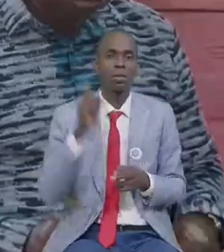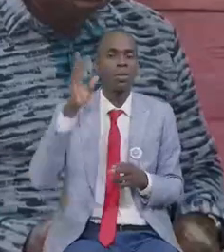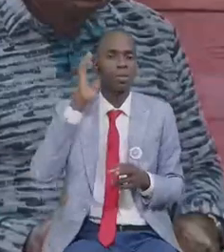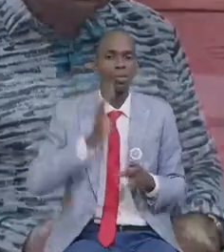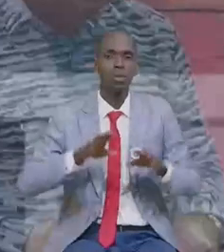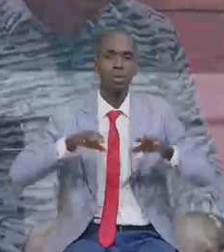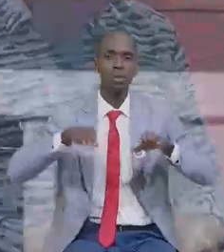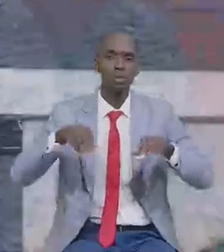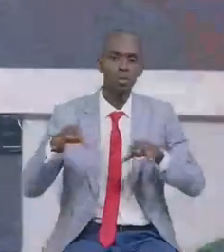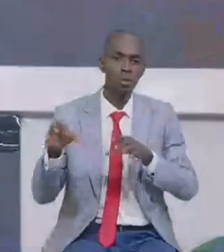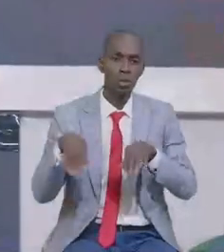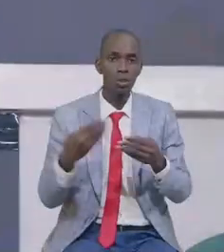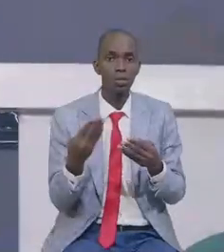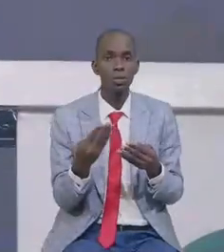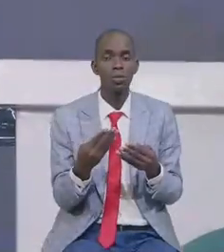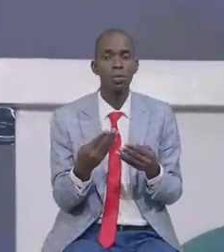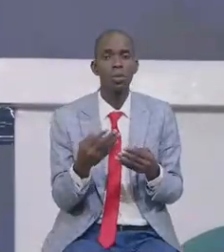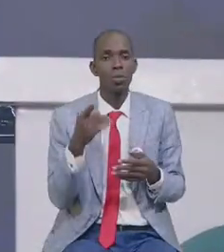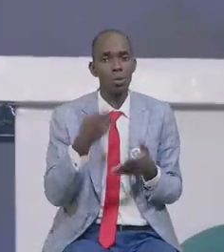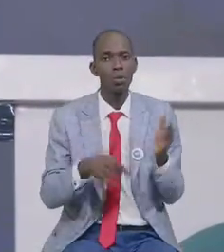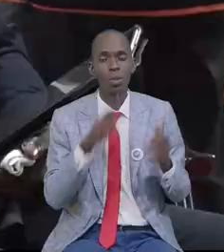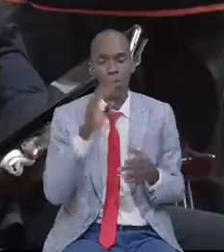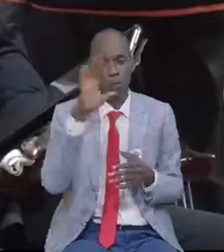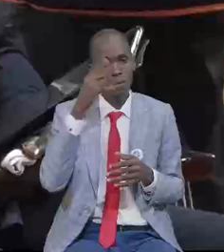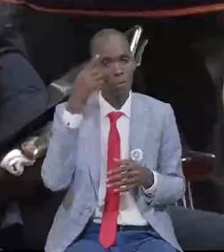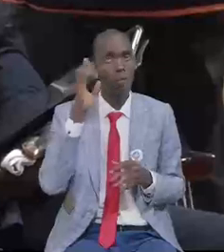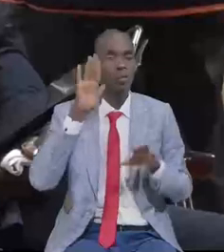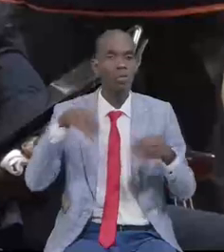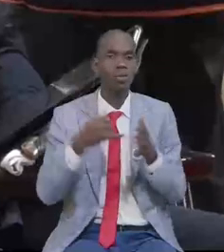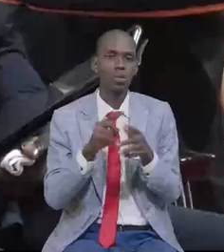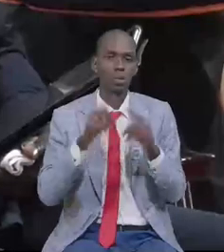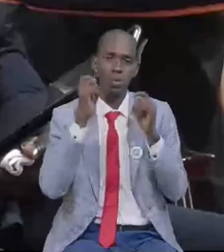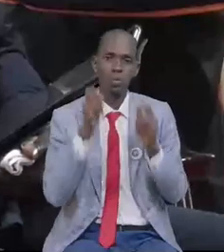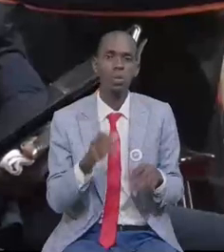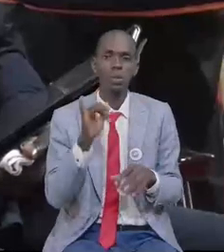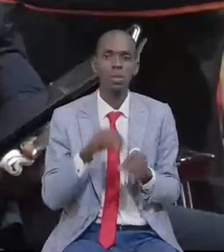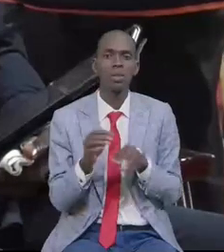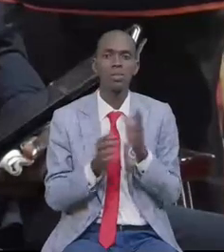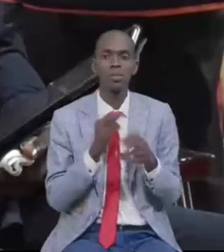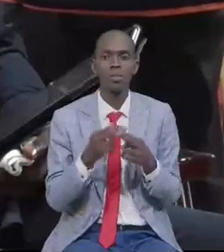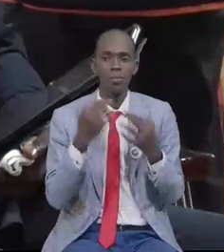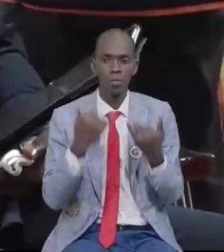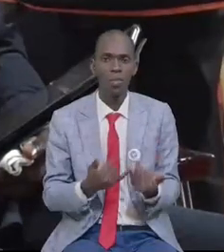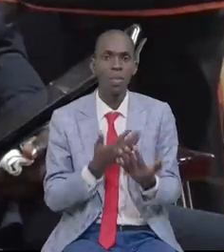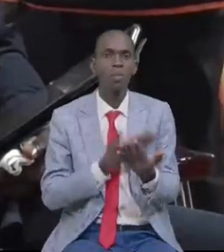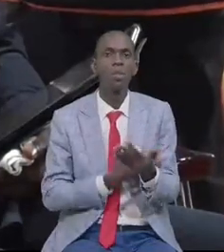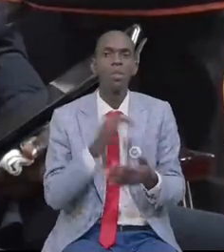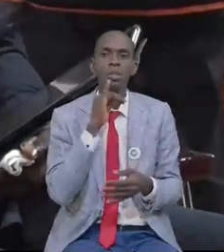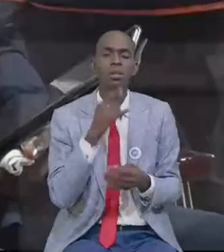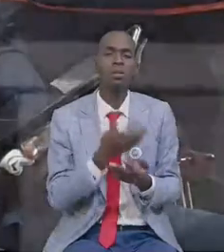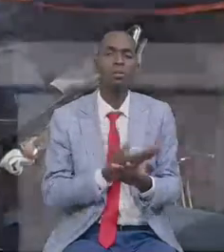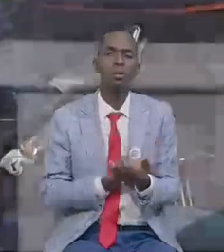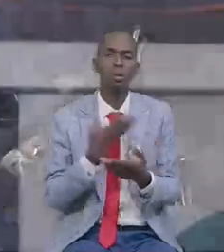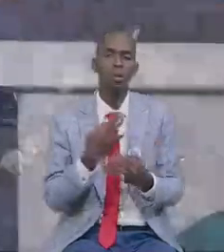ce que tu frappes et ce que tu cherches. Tu l'auras promptement ce matin. C'est le matin